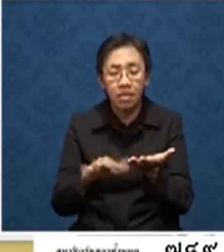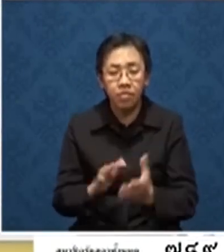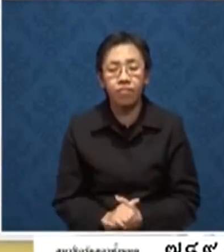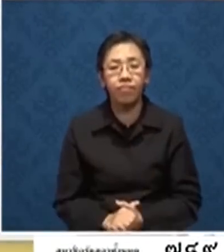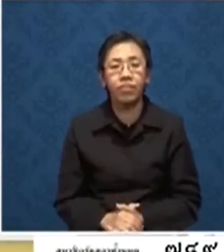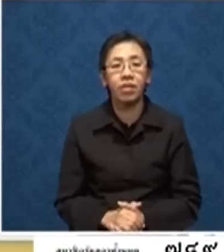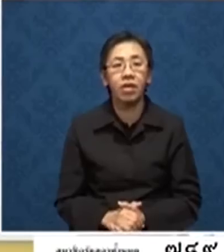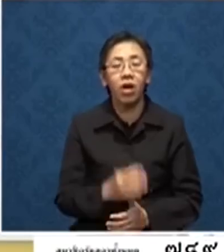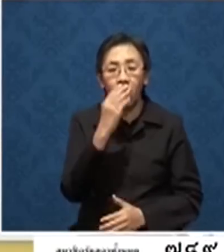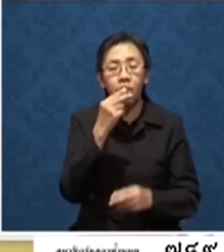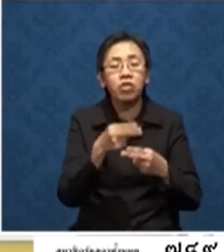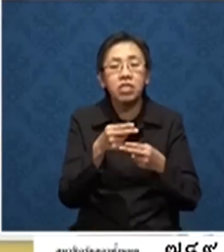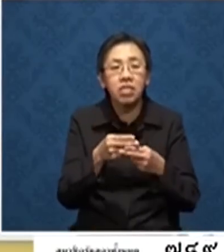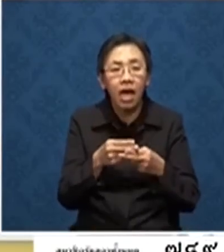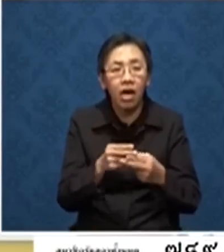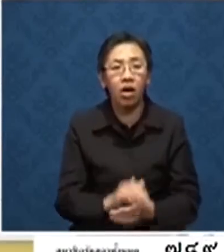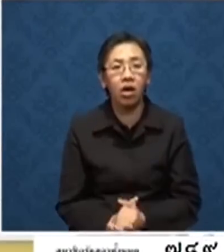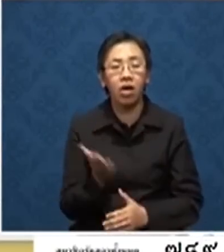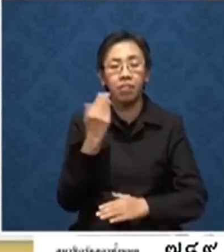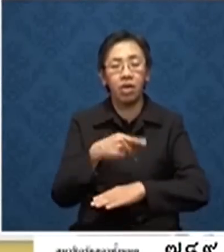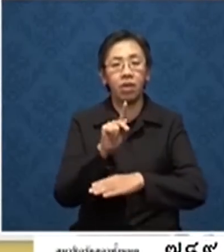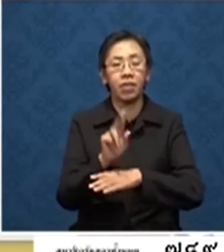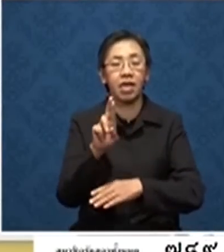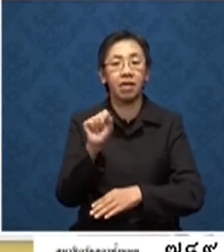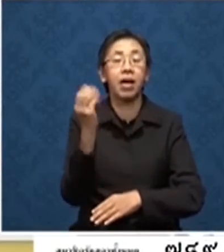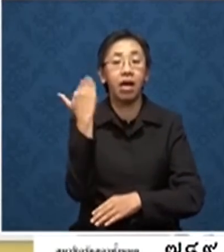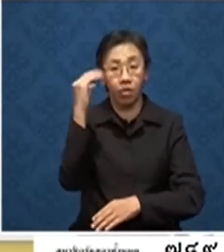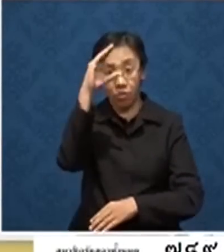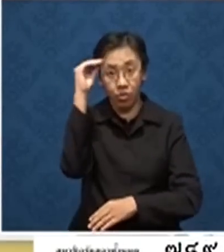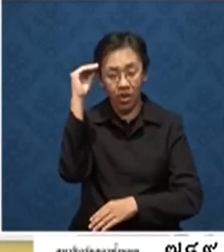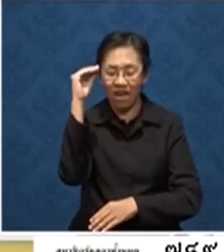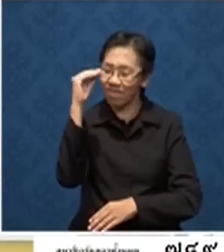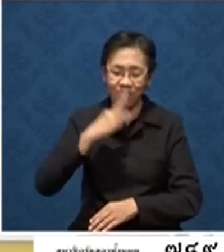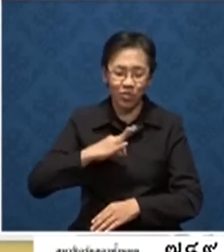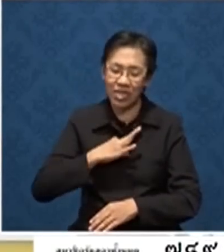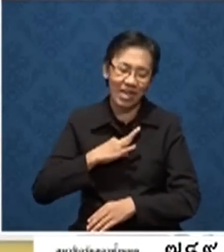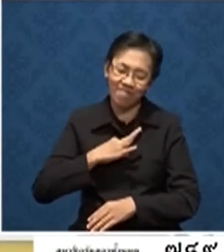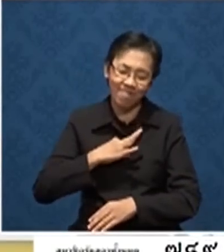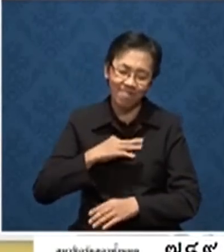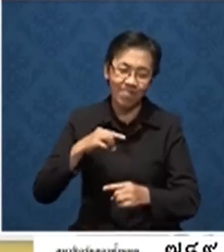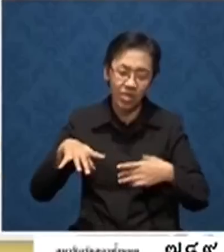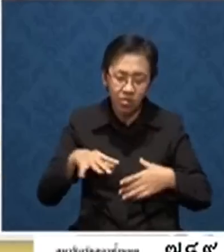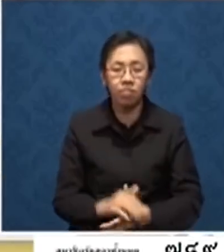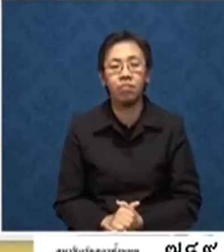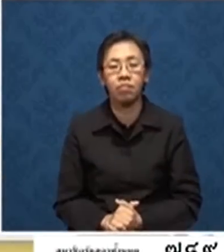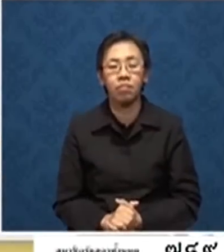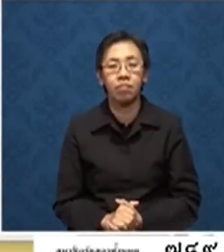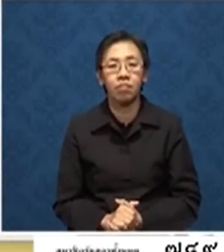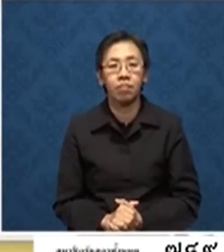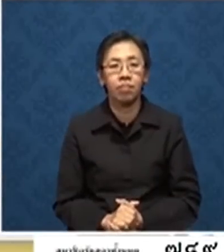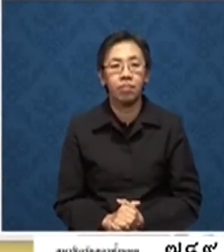ท่านขออนุญาตเอ่ยชื่อครับท่านอดีตไทยไม่เห็นด้วยก็ยังมีการที่จะ